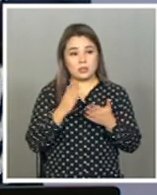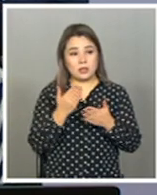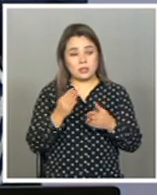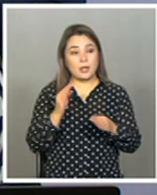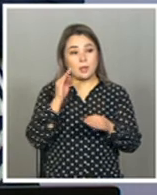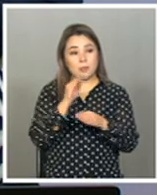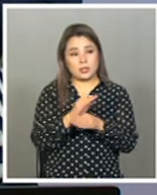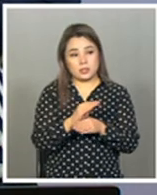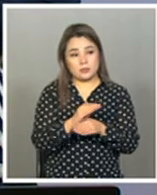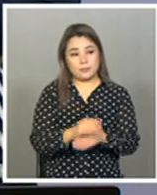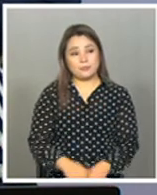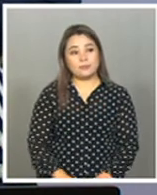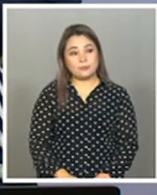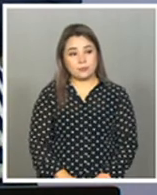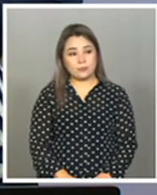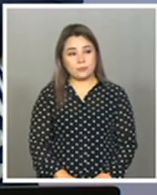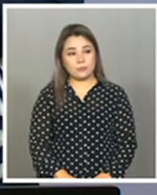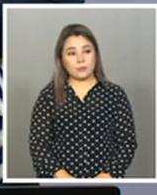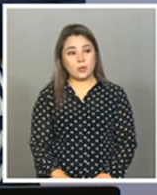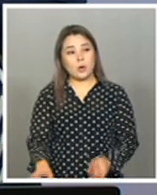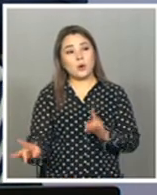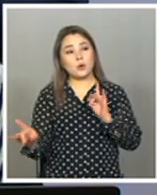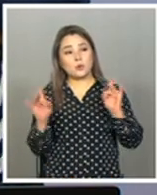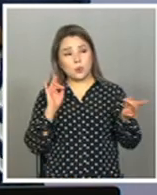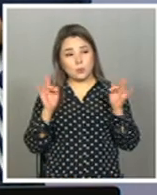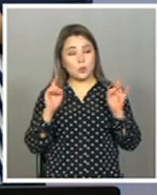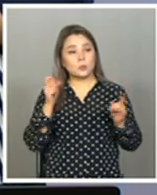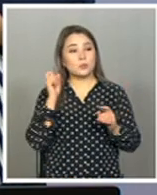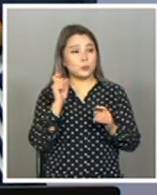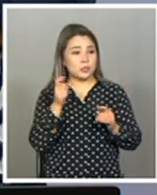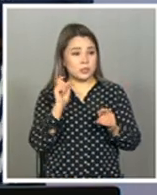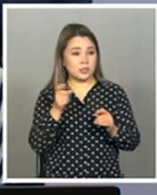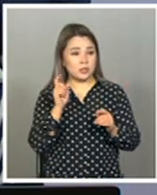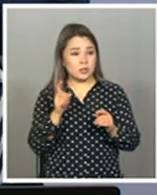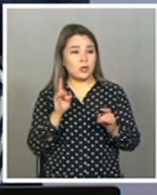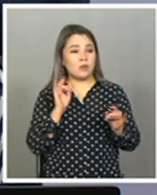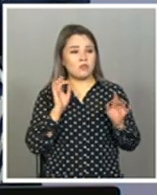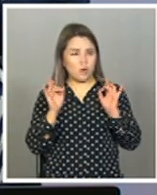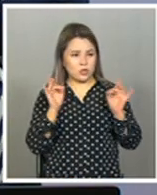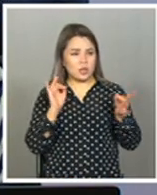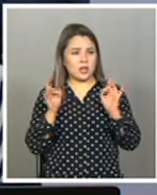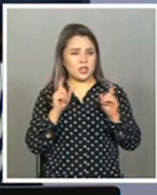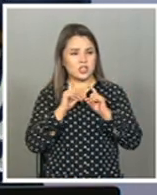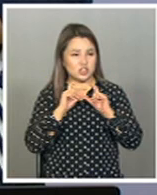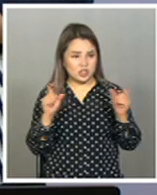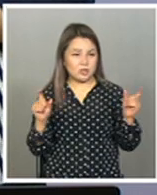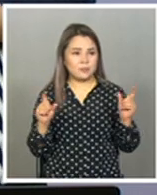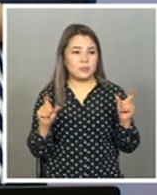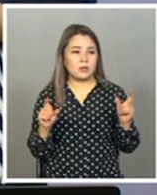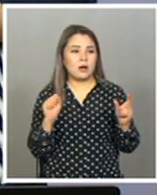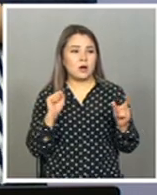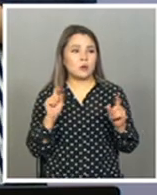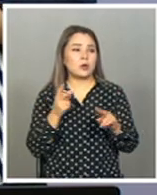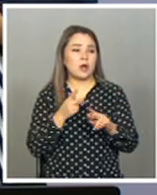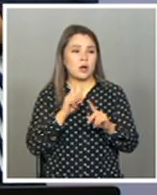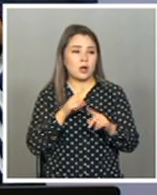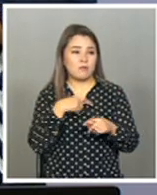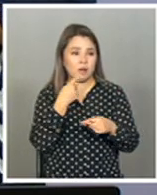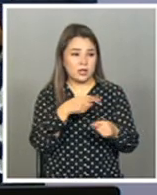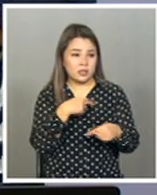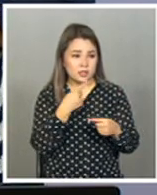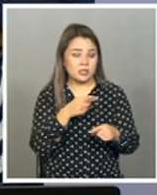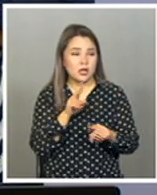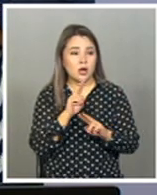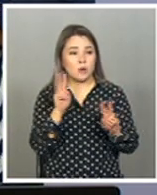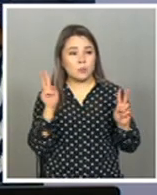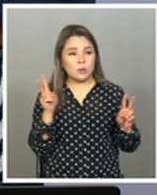дополнением. Третья загадка. Громко стучит, звонко кричит, а что говорит,